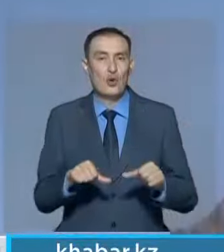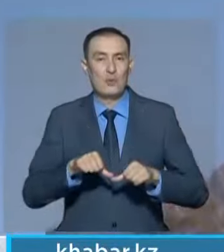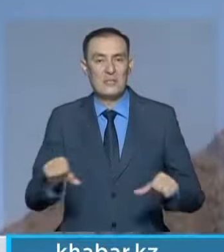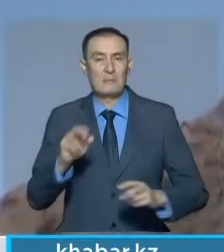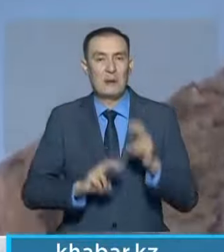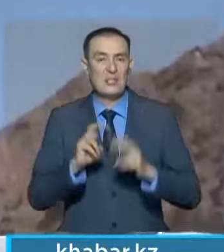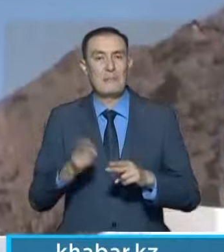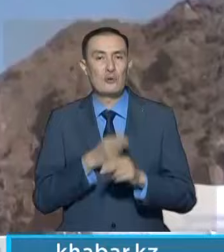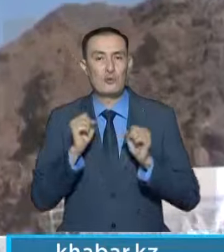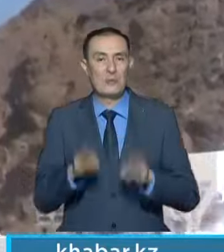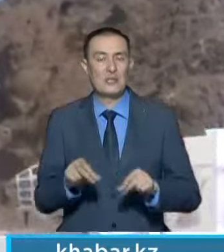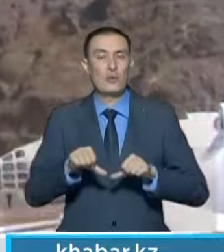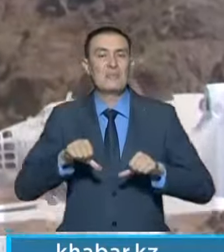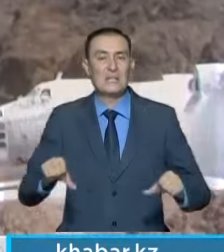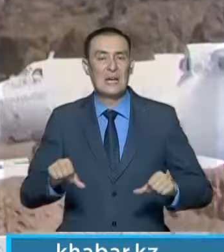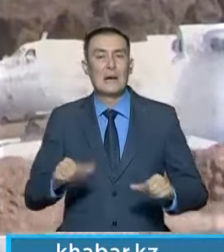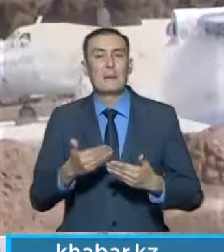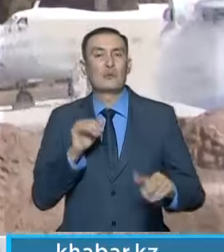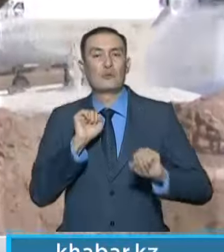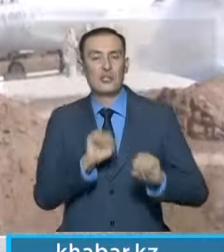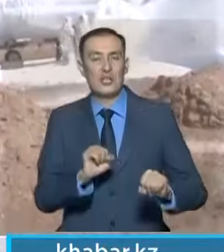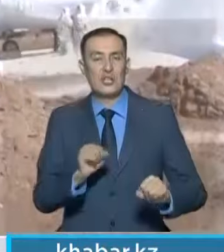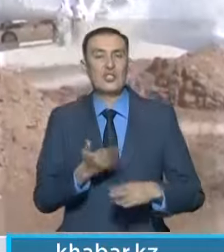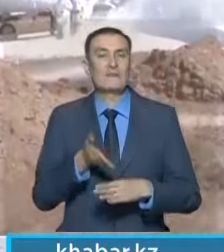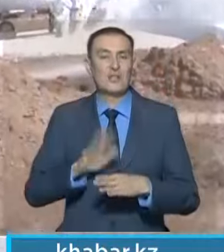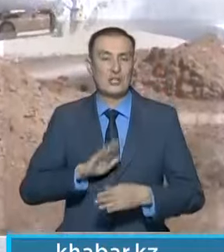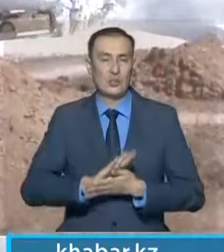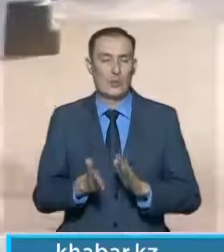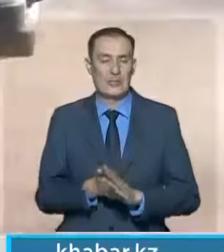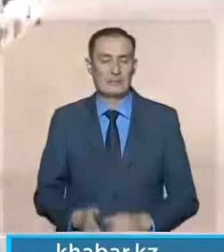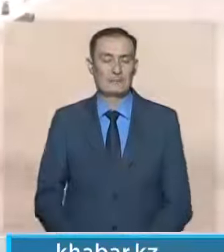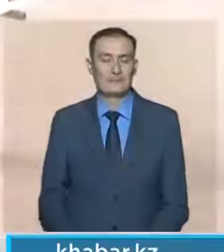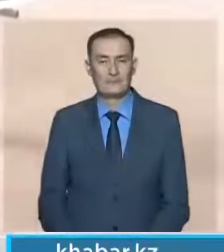комитет промышленной безопасности и комитет предупреждения чрезвычайных ситуаций.